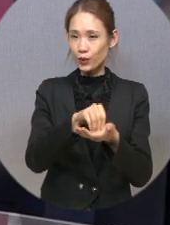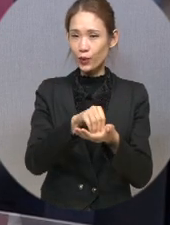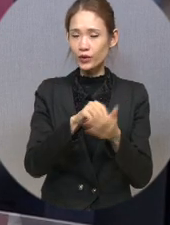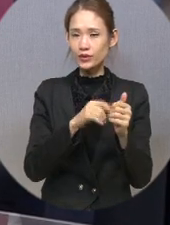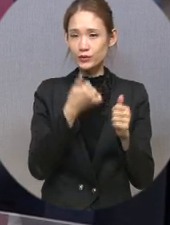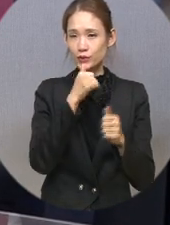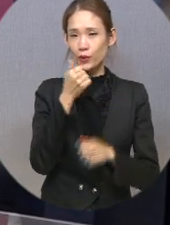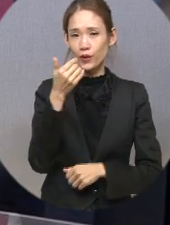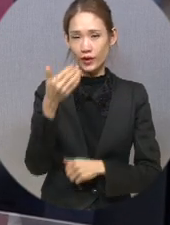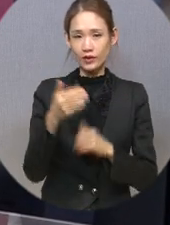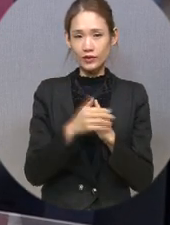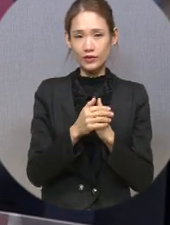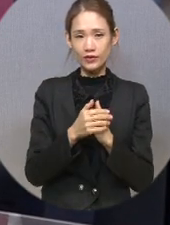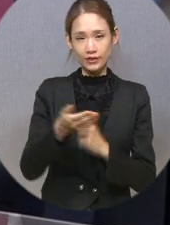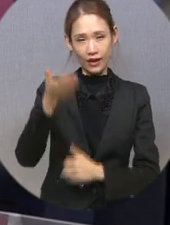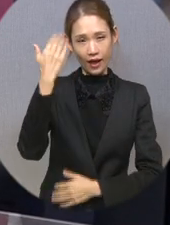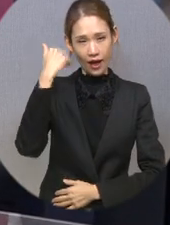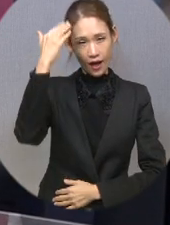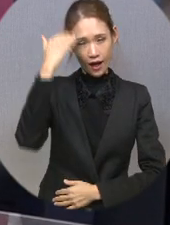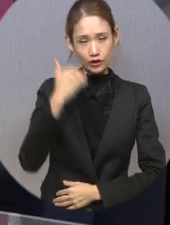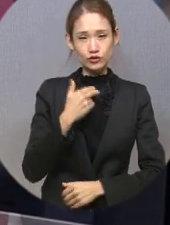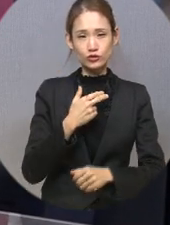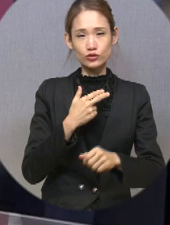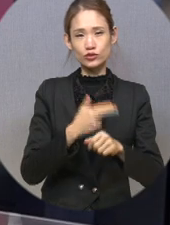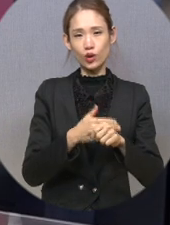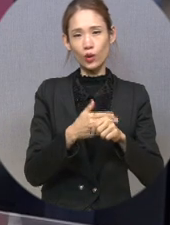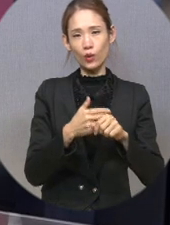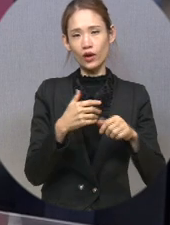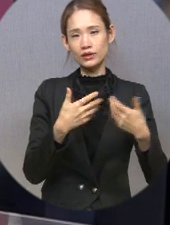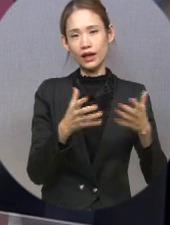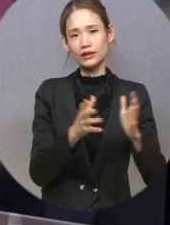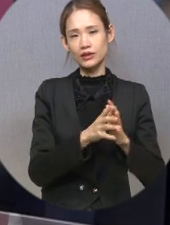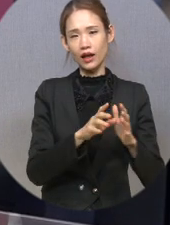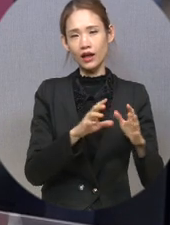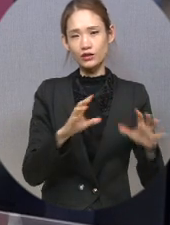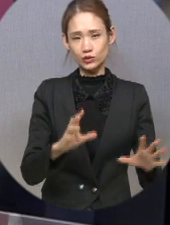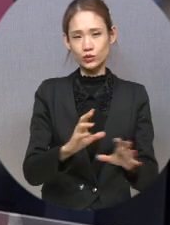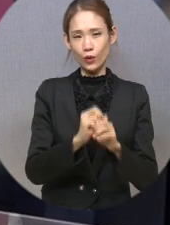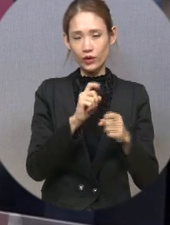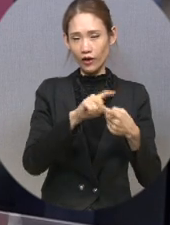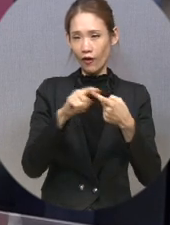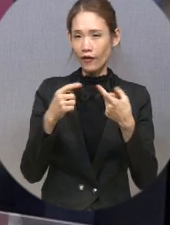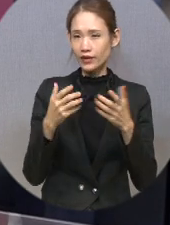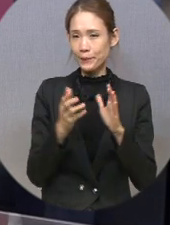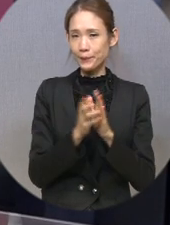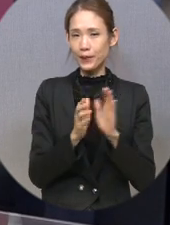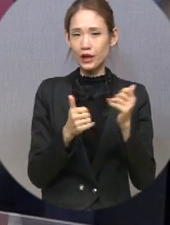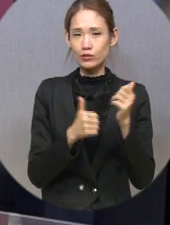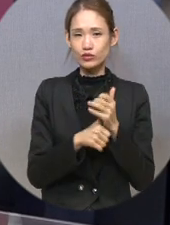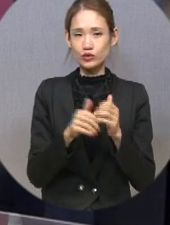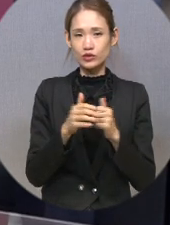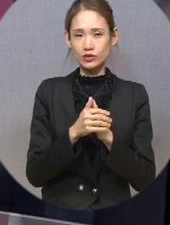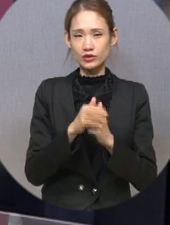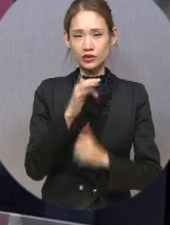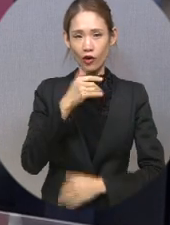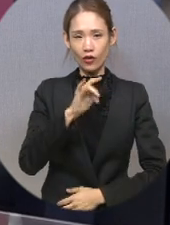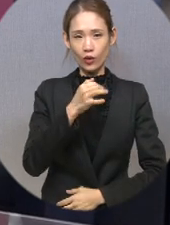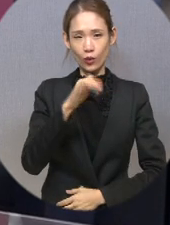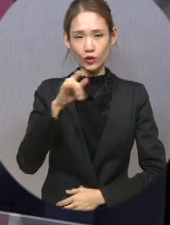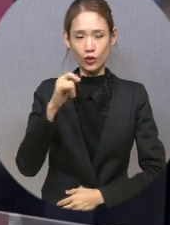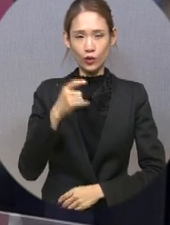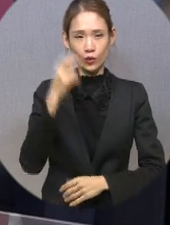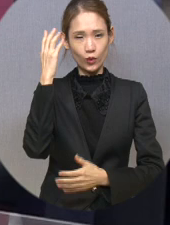소개해드리면 전 한국교원단체 총연합회 수석 부회장이셨고 천안 오성고 교장으로